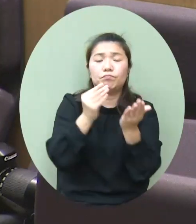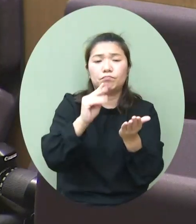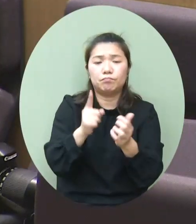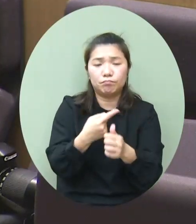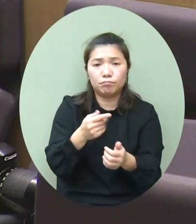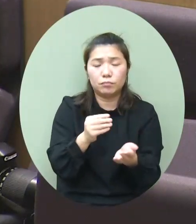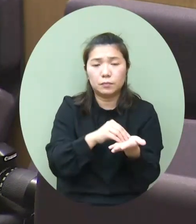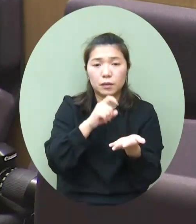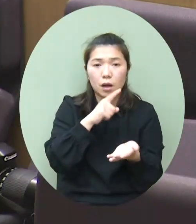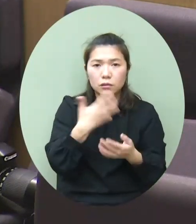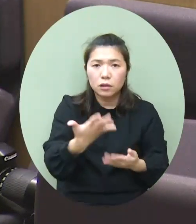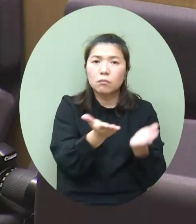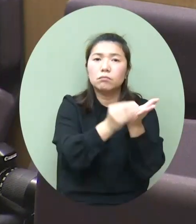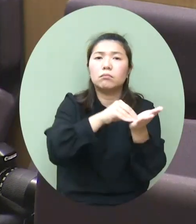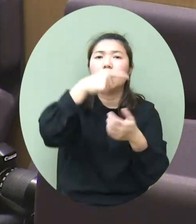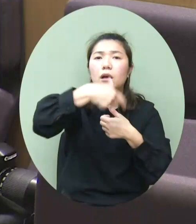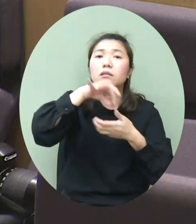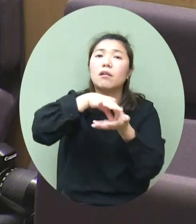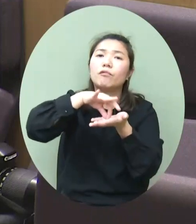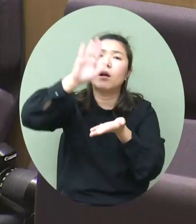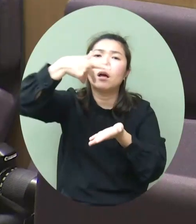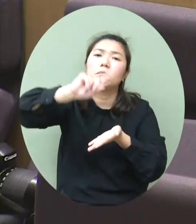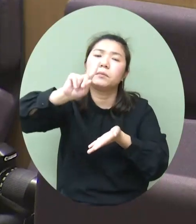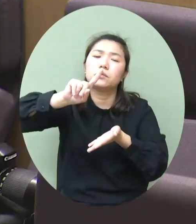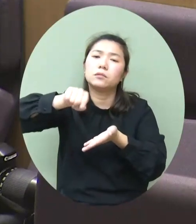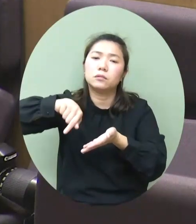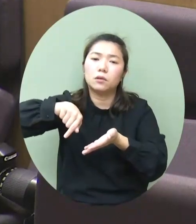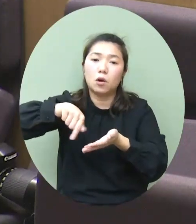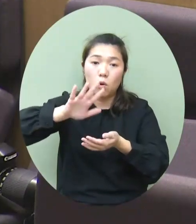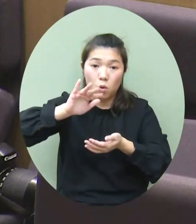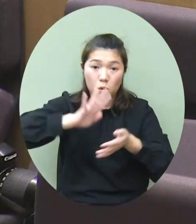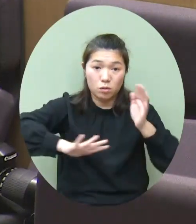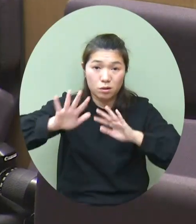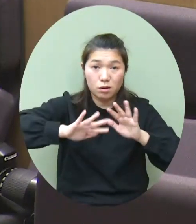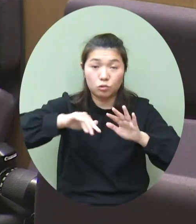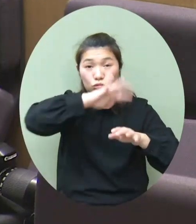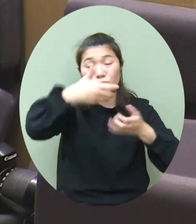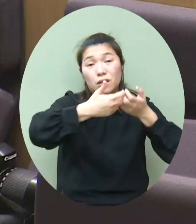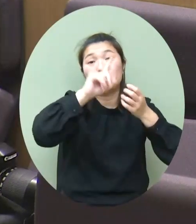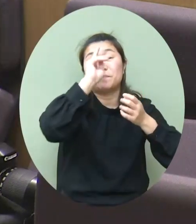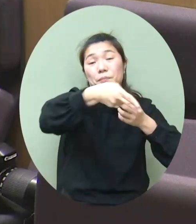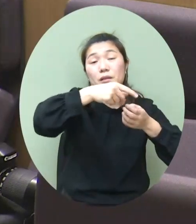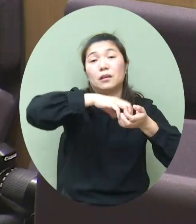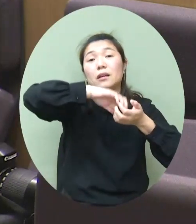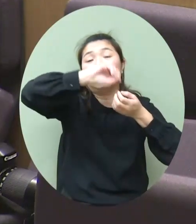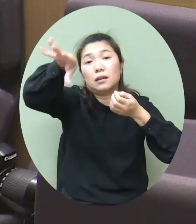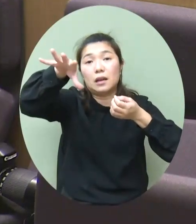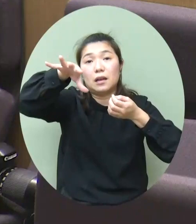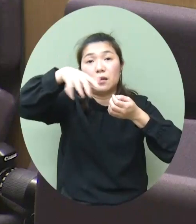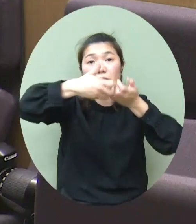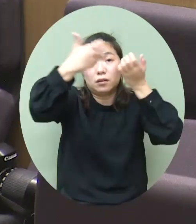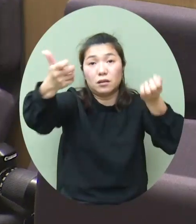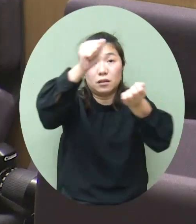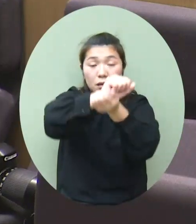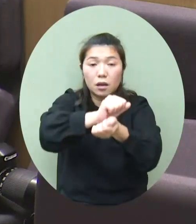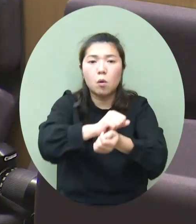觉的过千起的确诊，这些阳性的病例现在安排到哪里？会全部送